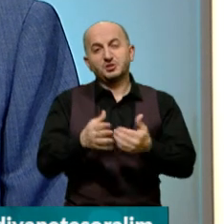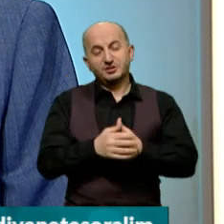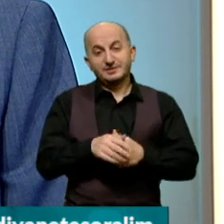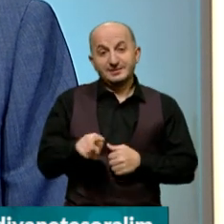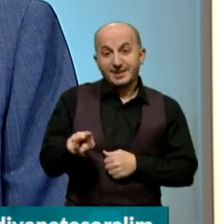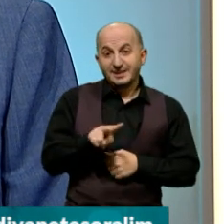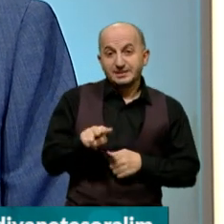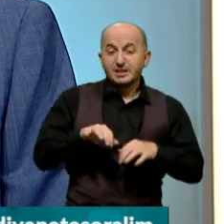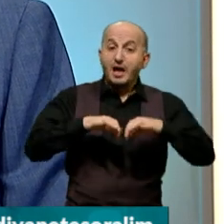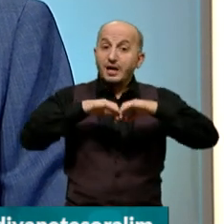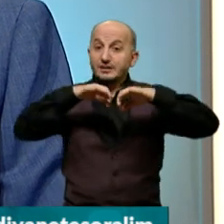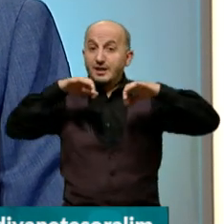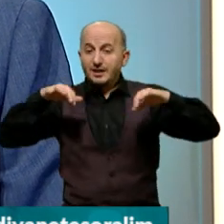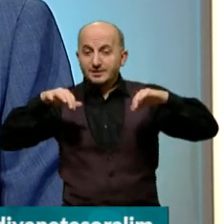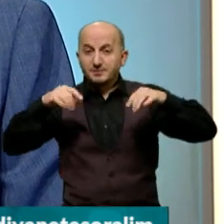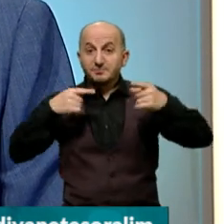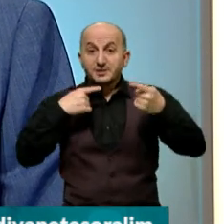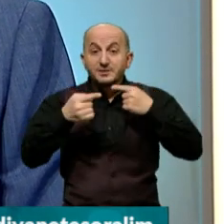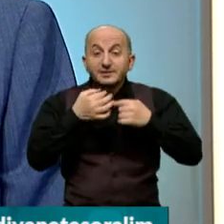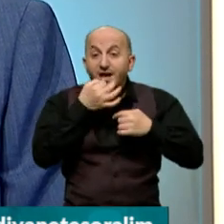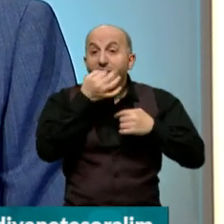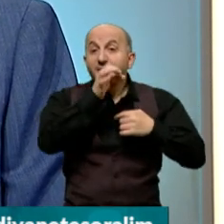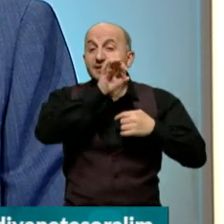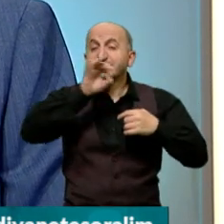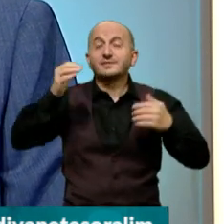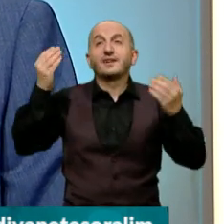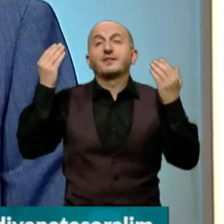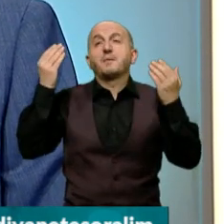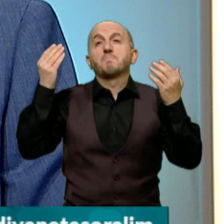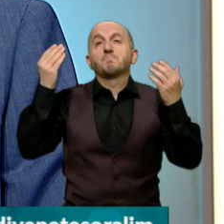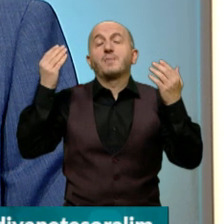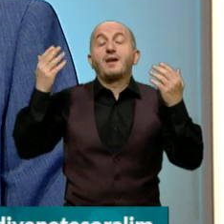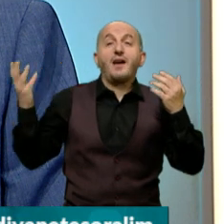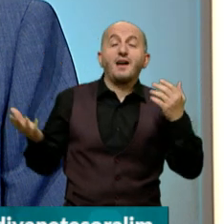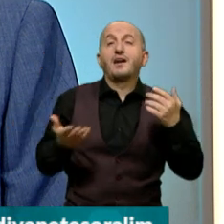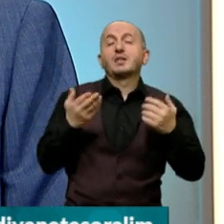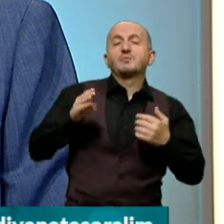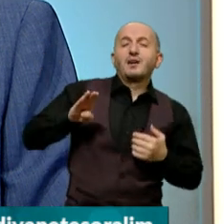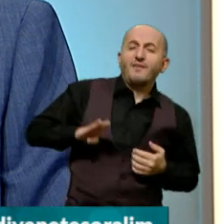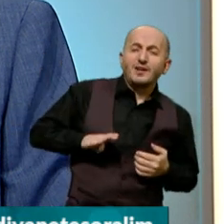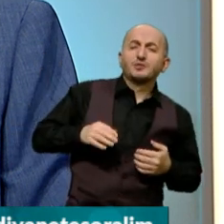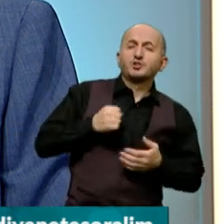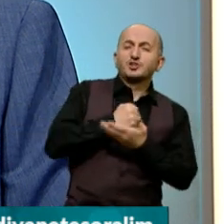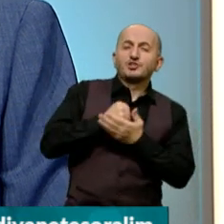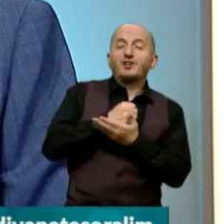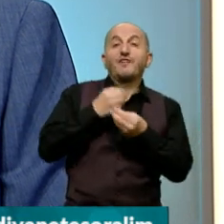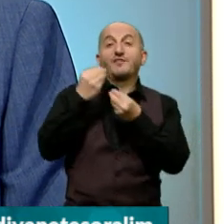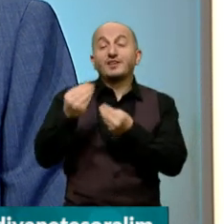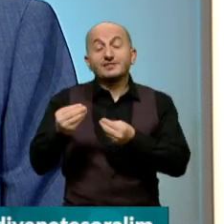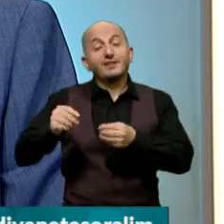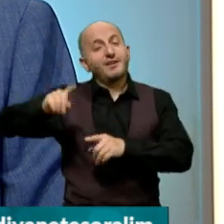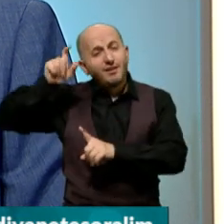Her ikisi de ayrı ayrı birbirinden habersiz. Ya Rab. Eğer bu evladıma şifa verirsen Allah